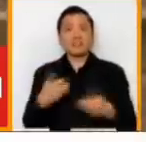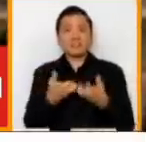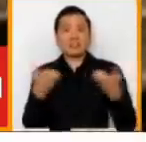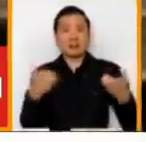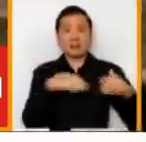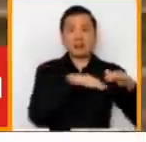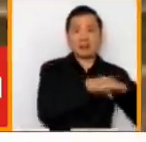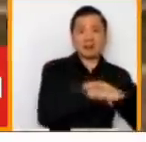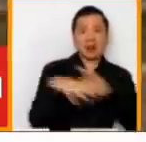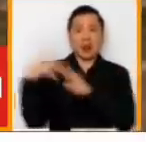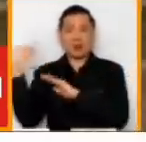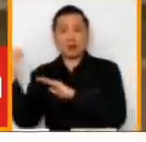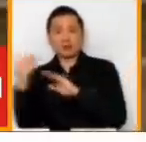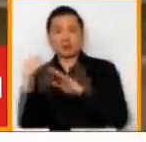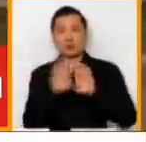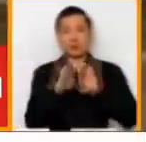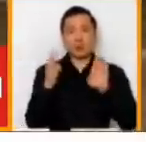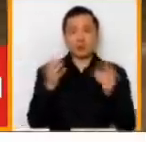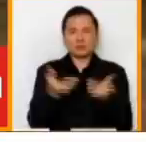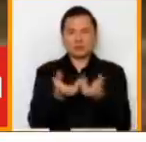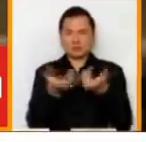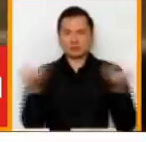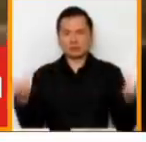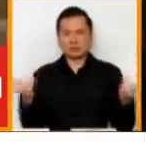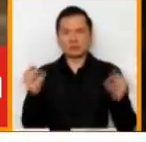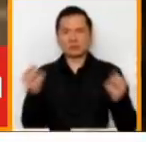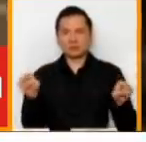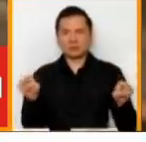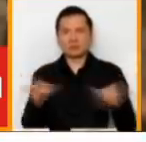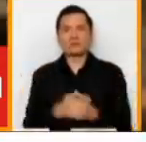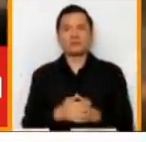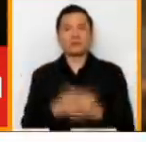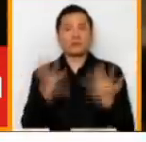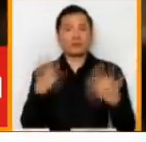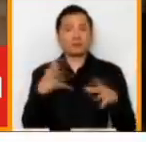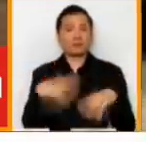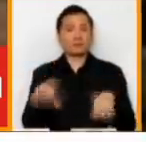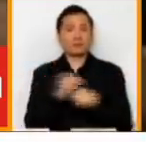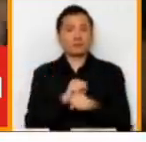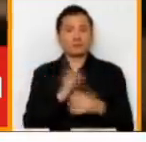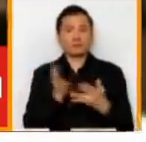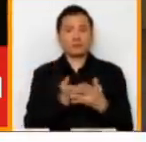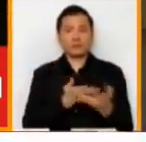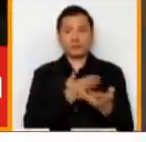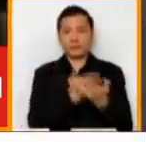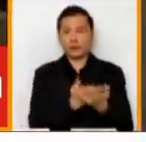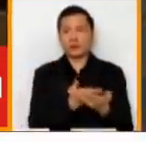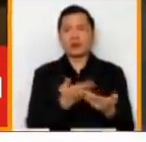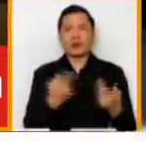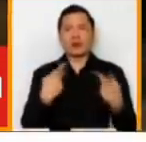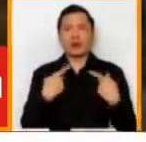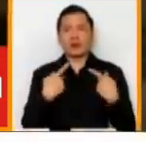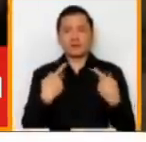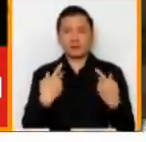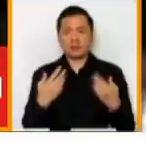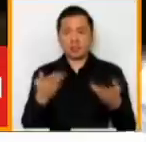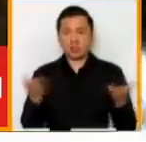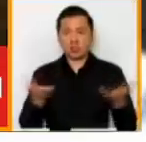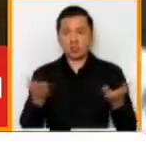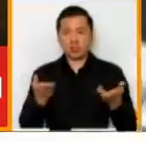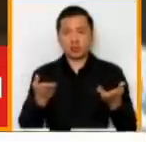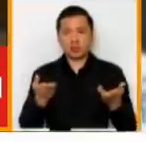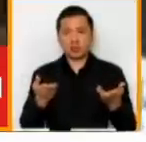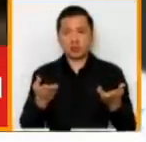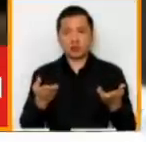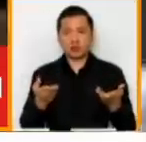tent. Pwede namang pagkatapos silang mag-file, hindi sila mag-exit, pwede silang pumunta rito sa harap ng camera natin at mag-pose